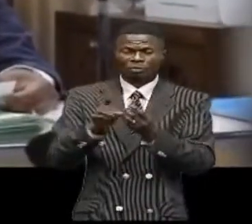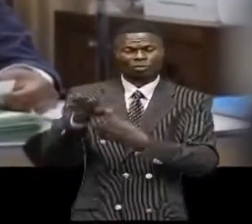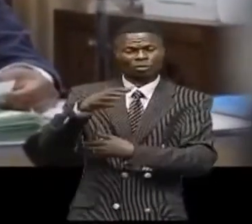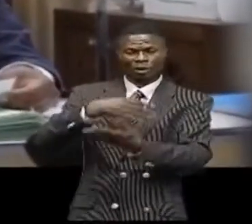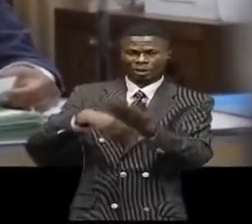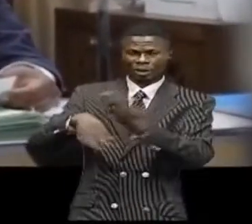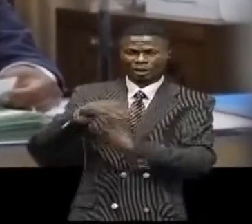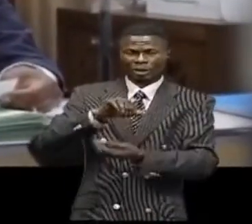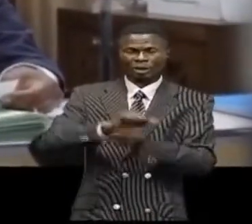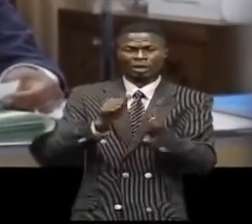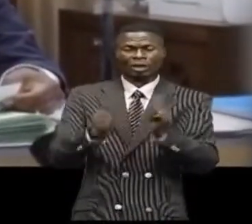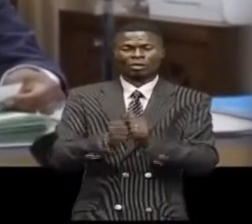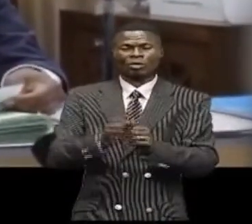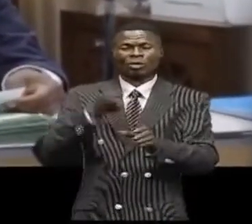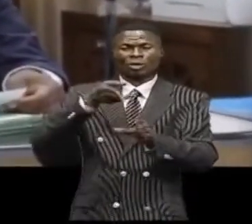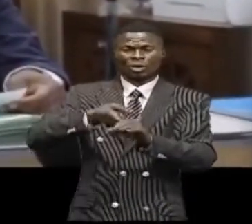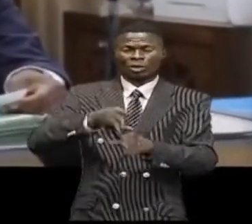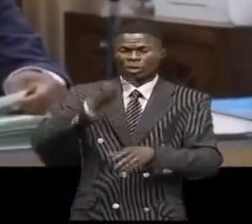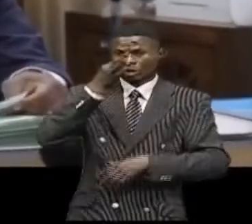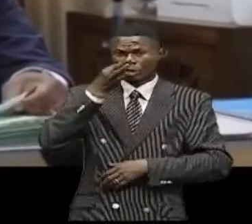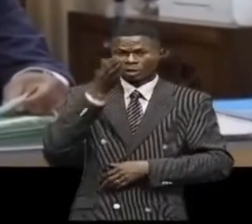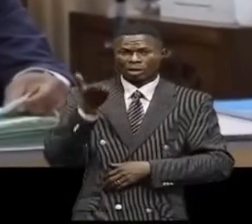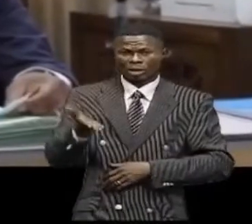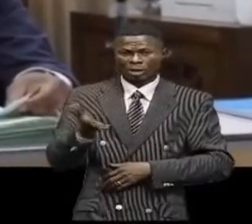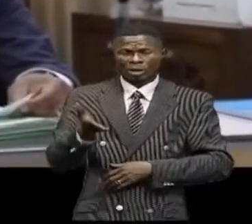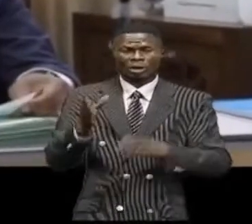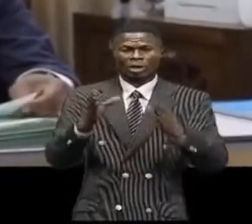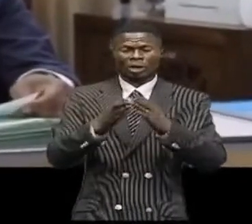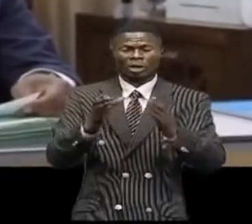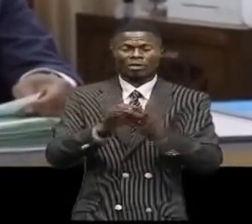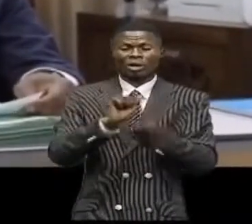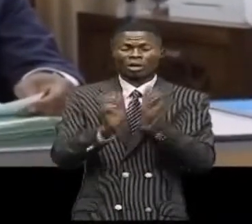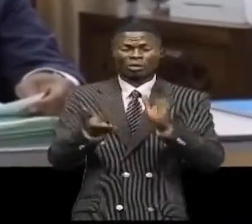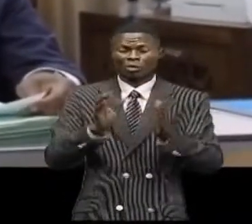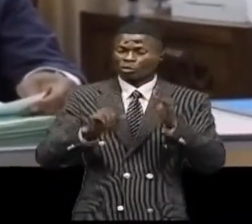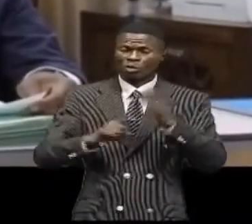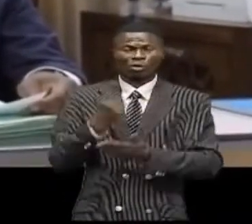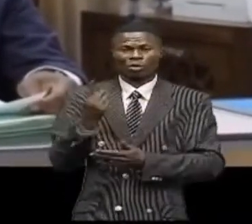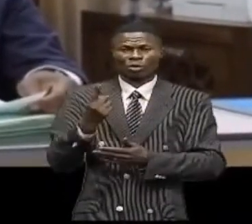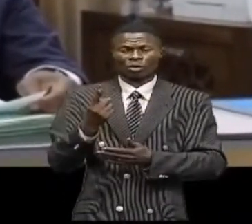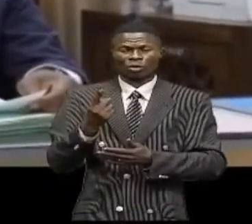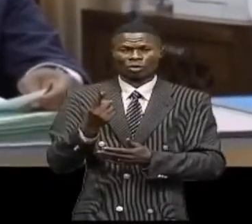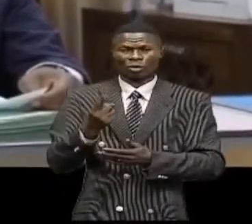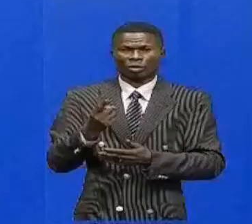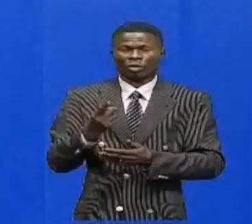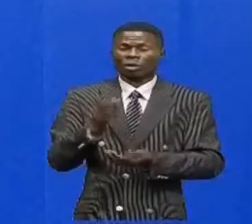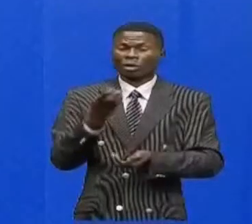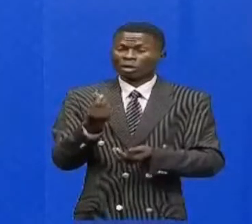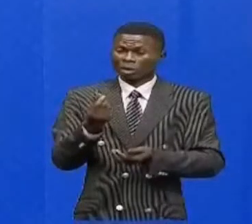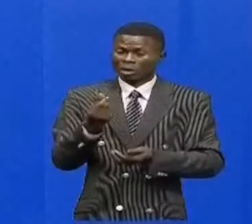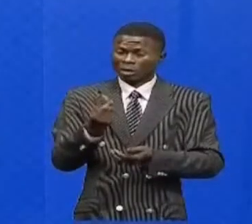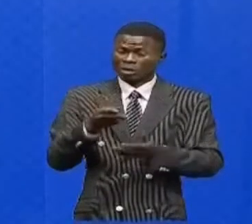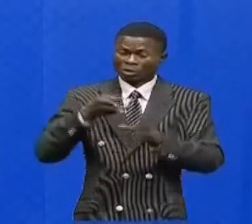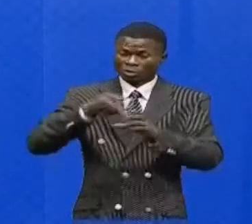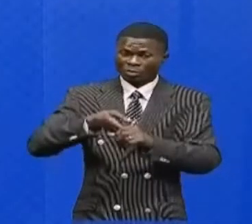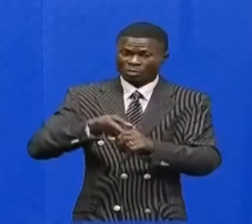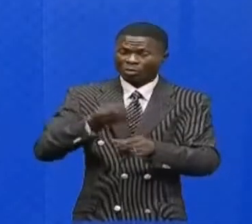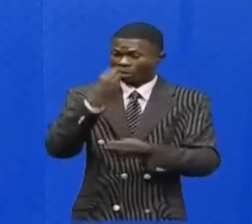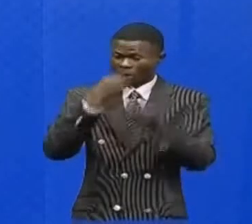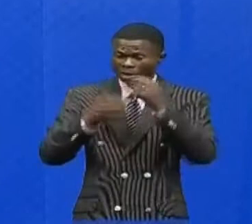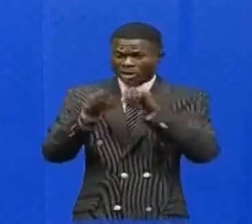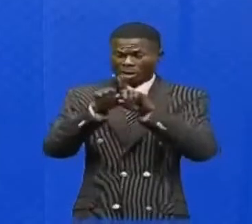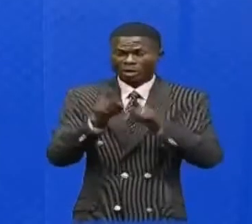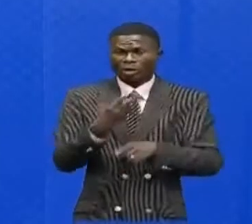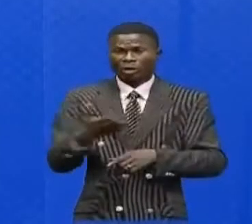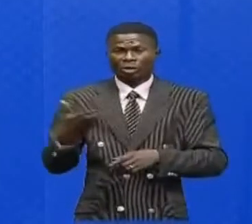perturbations dans l'approvisionnement de produits pétroliers avec un risque direct sur les prix de produits alimentaires ainsi que